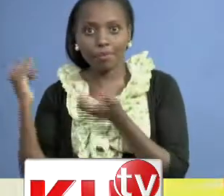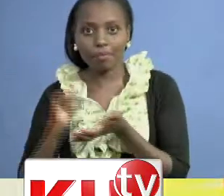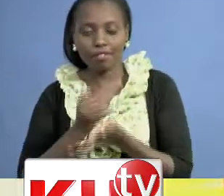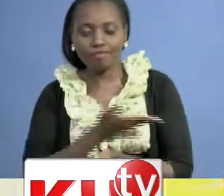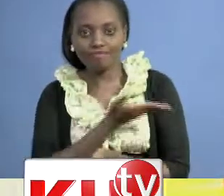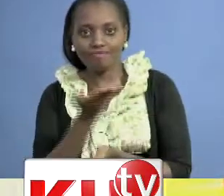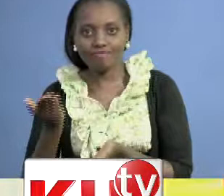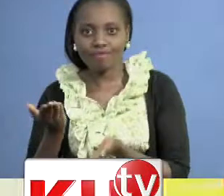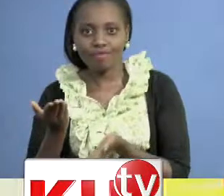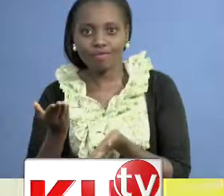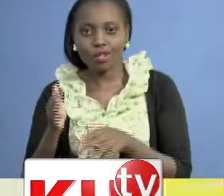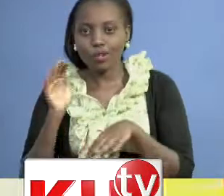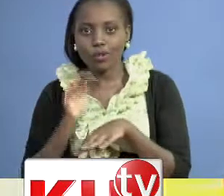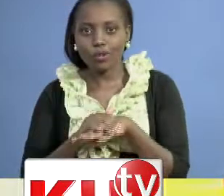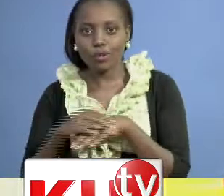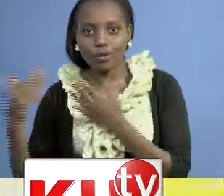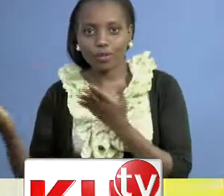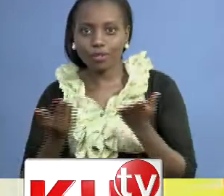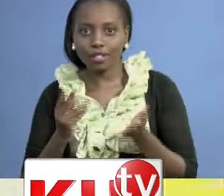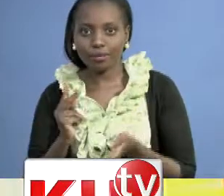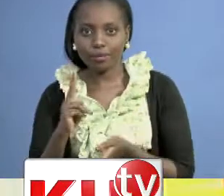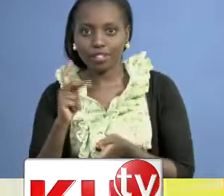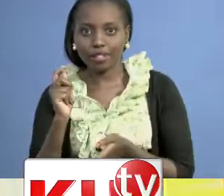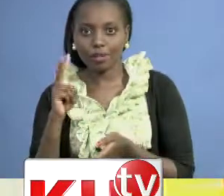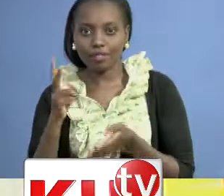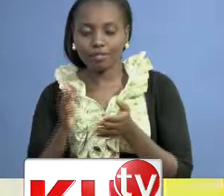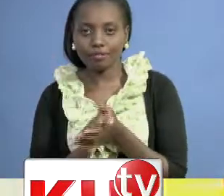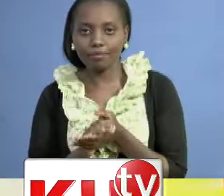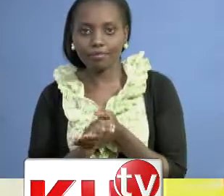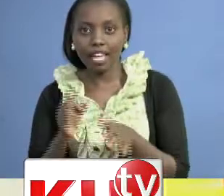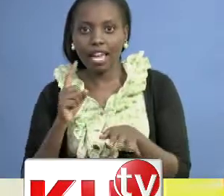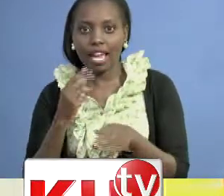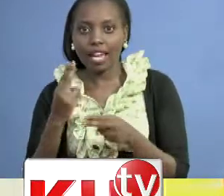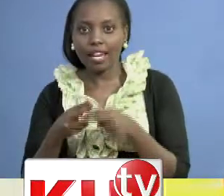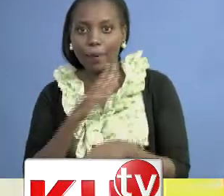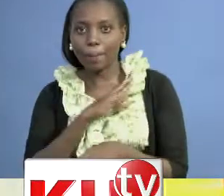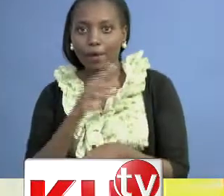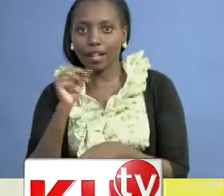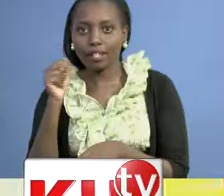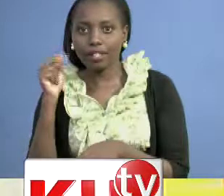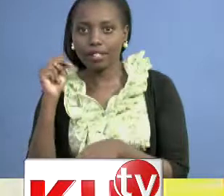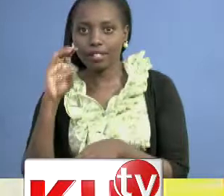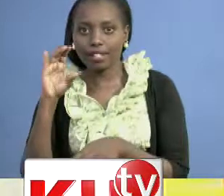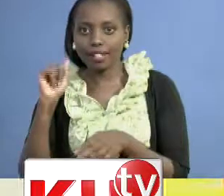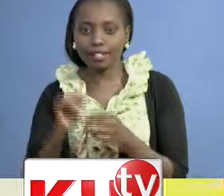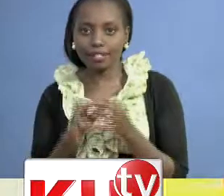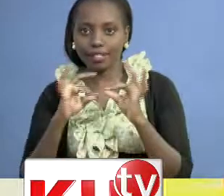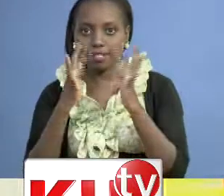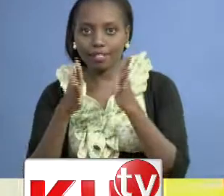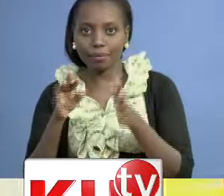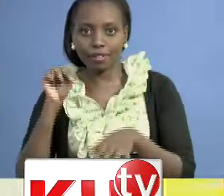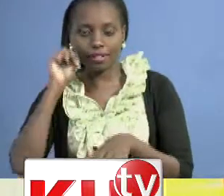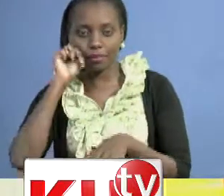popote pale ulipo umzima, karibu sana kwenye muktasari wa alasiri. Naitwa Nancy Okware, naye mtangazaji wa ishara ni